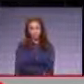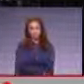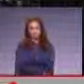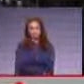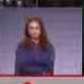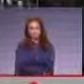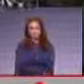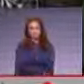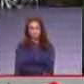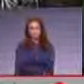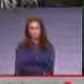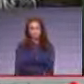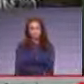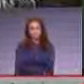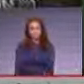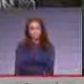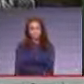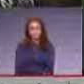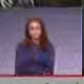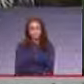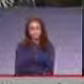حبيبتي.